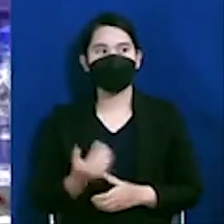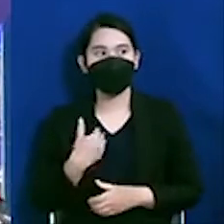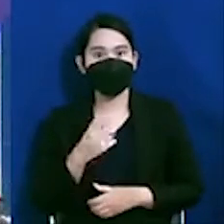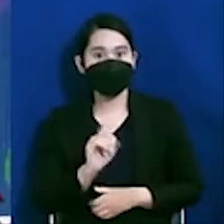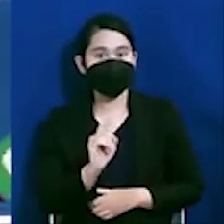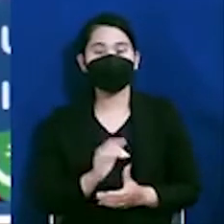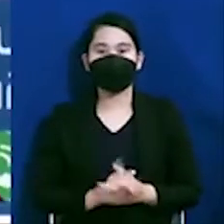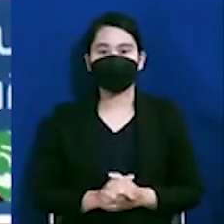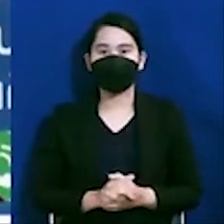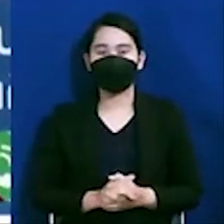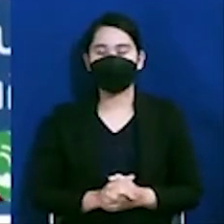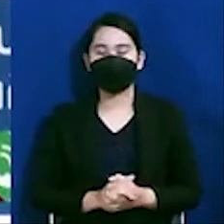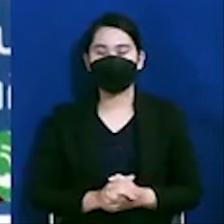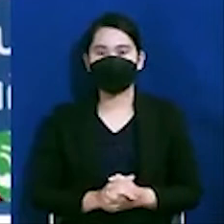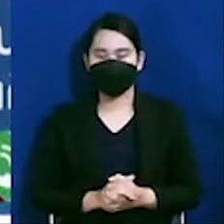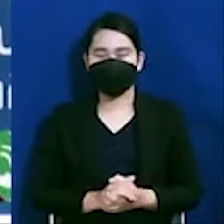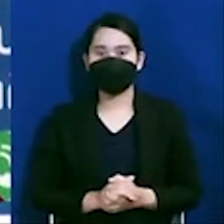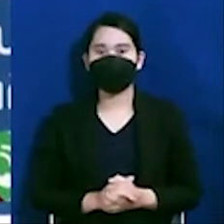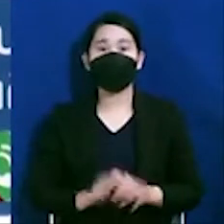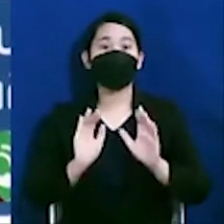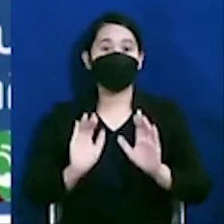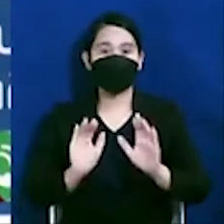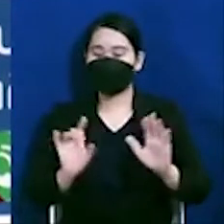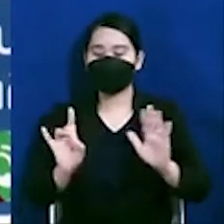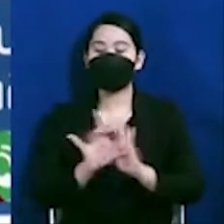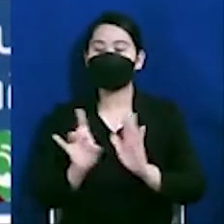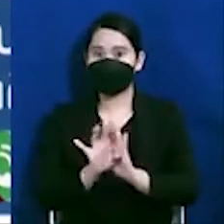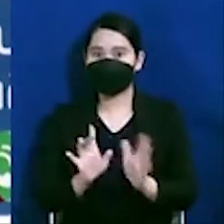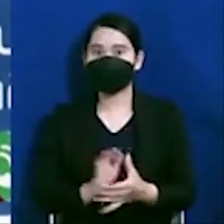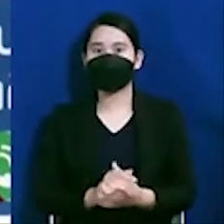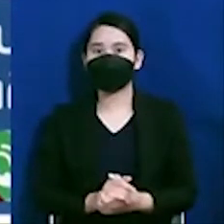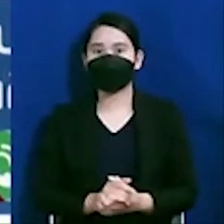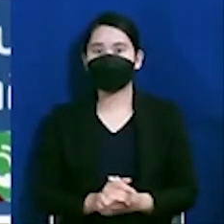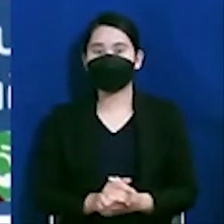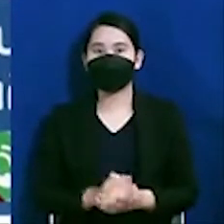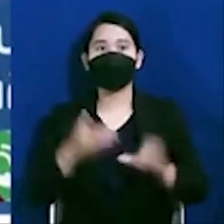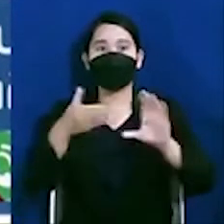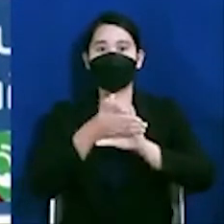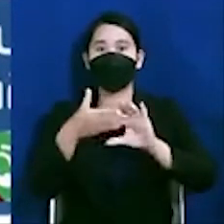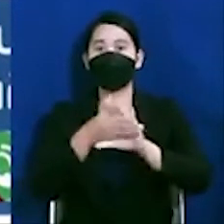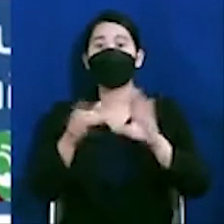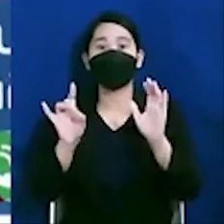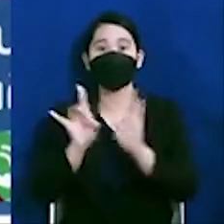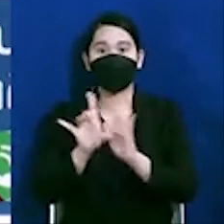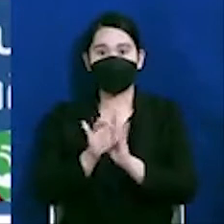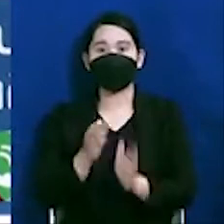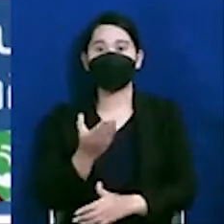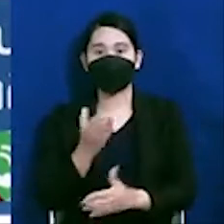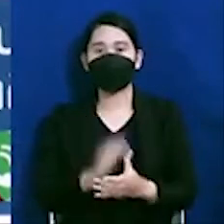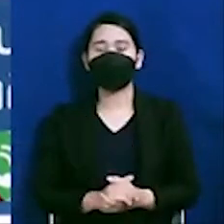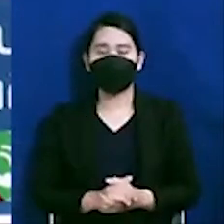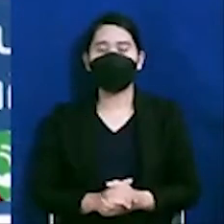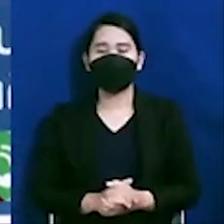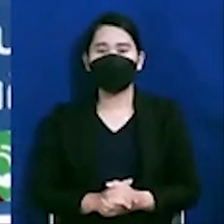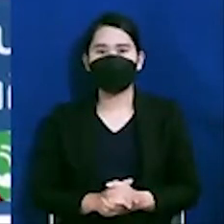ไหมครับครับเธอจะขออนุญาตฝากทิ้งท้ายนะครับต่อเป็นประตูสไลด์และสุดท้ายได้ไหมครับผมเข้าใจว่า